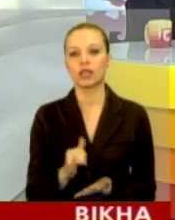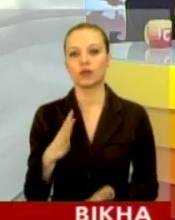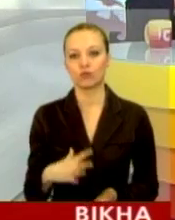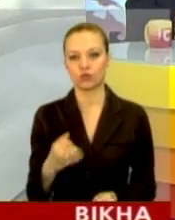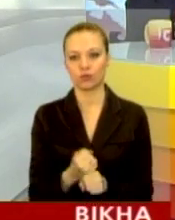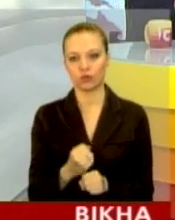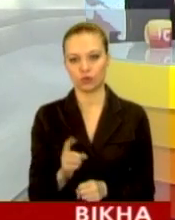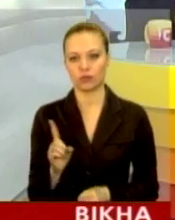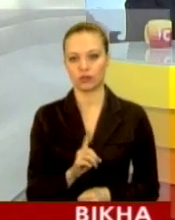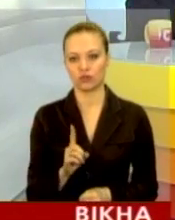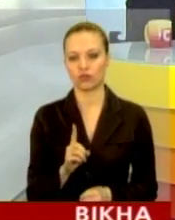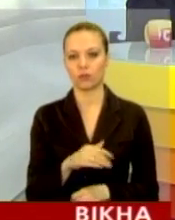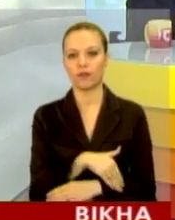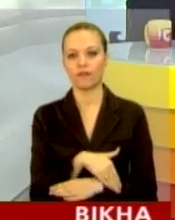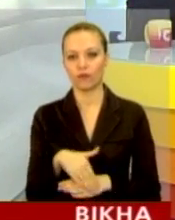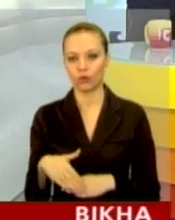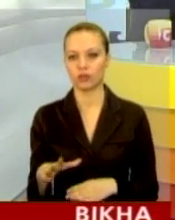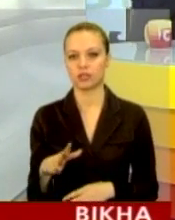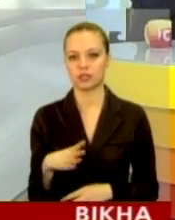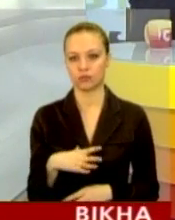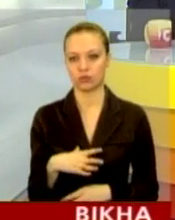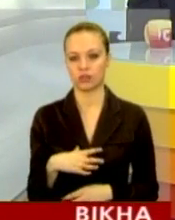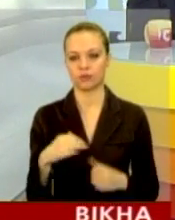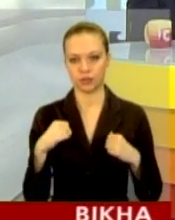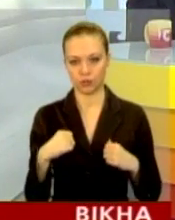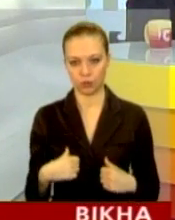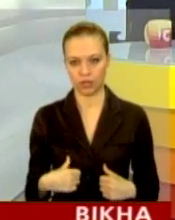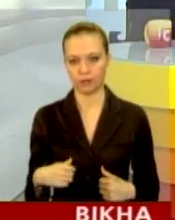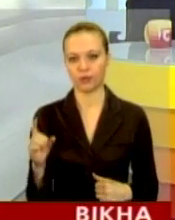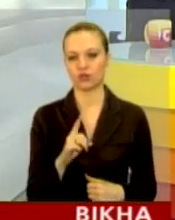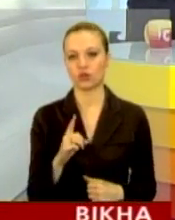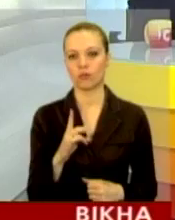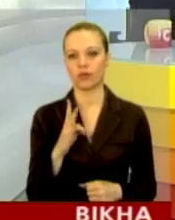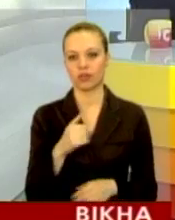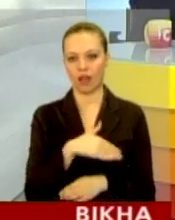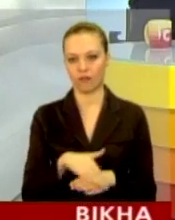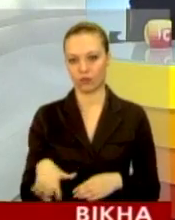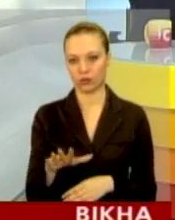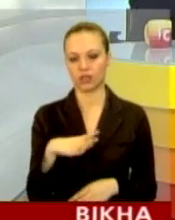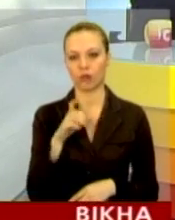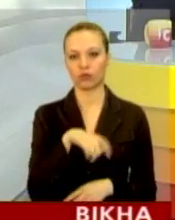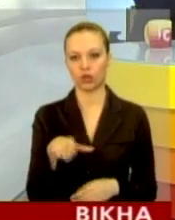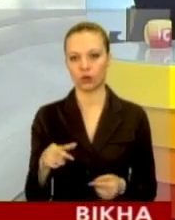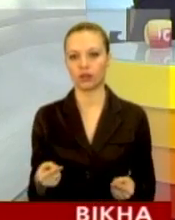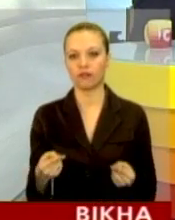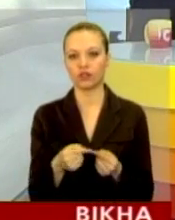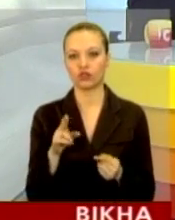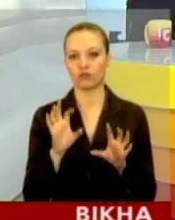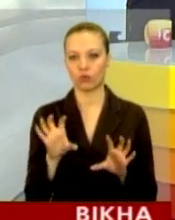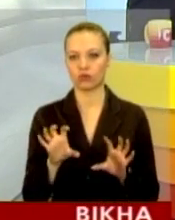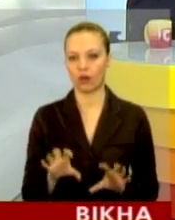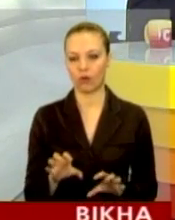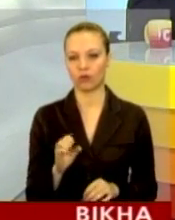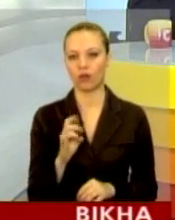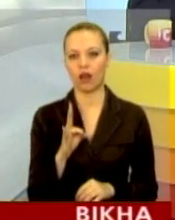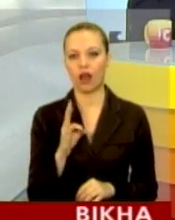зробити, щоб вулиці були спокійними, щоб на вулицях були люди визначені законом, а